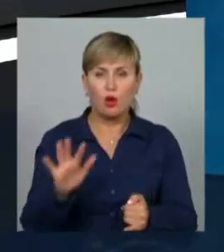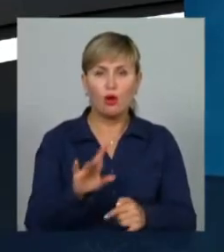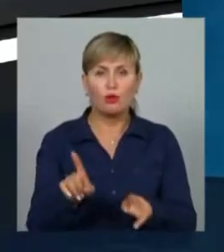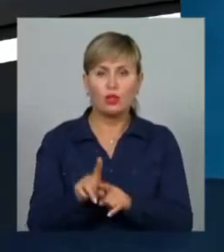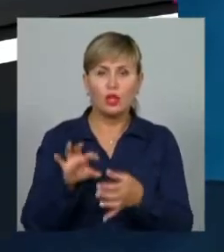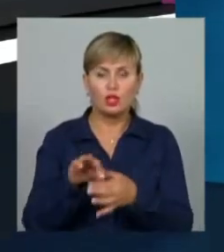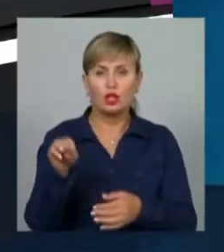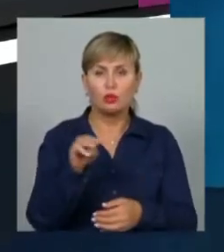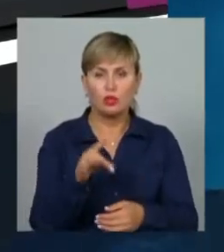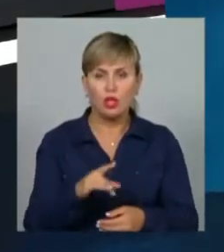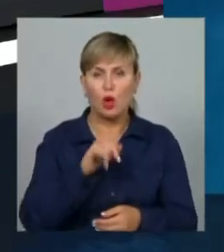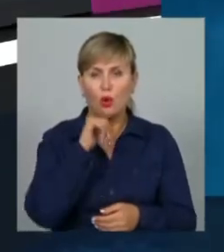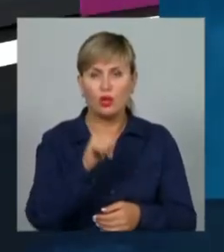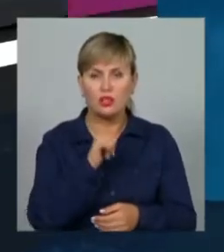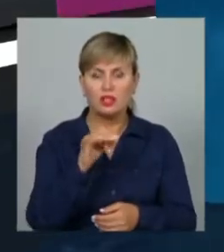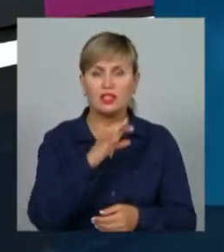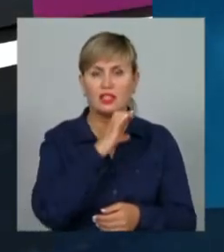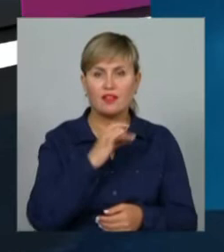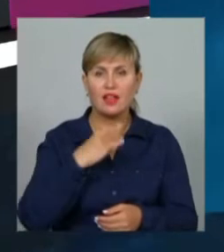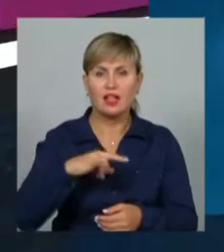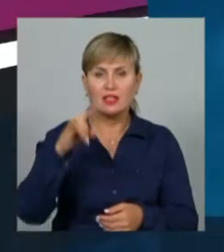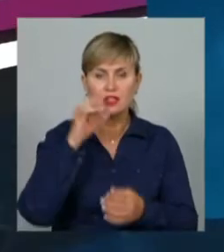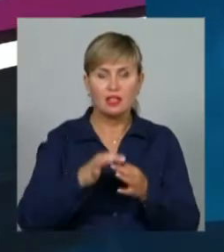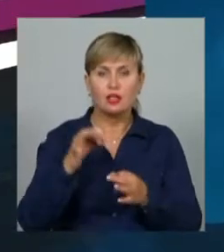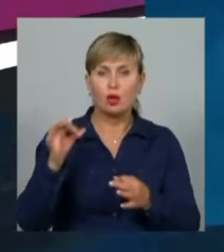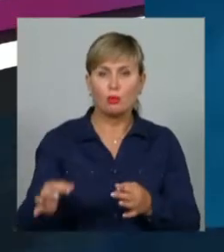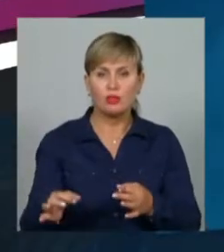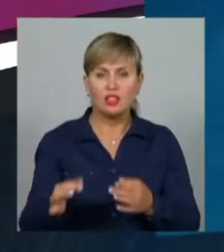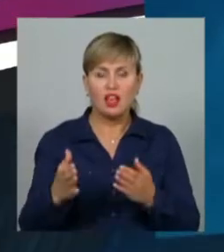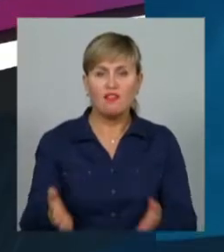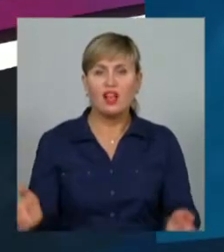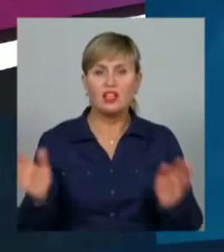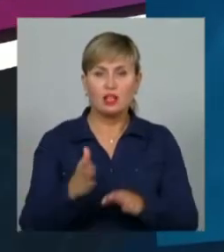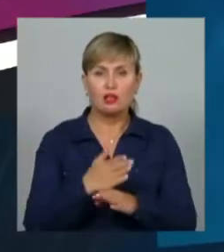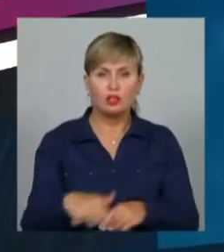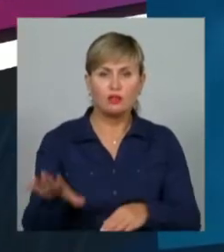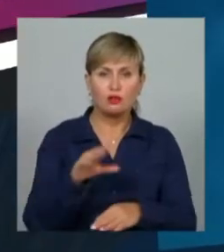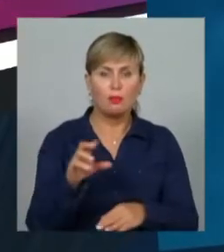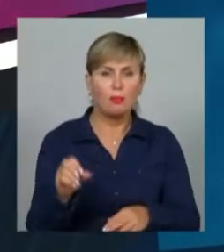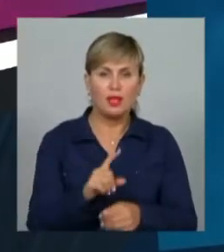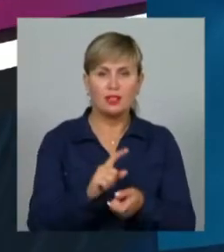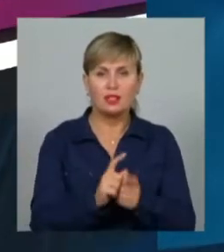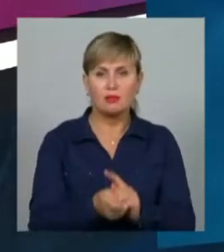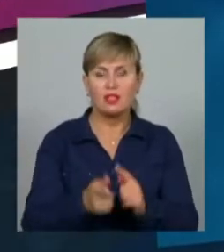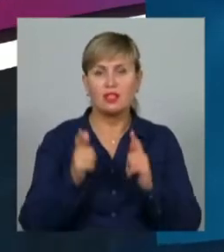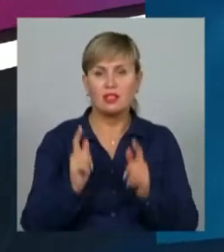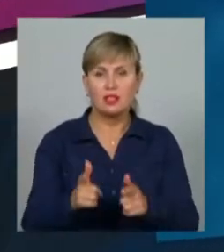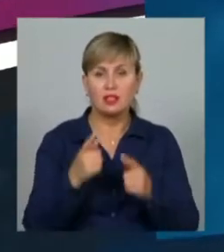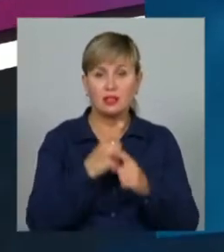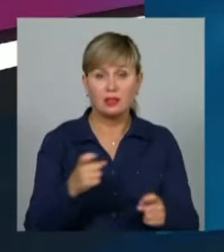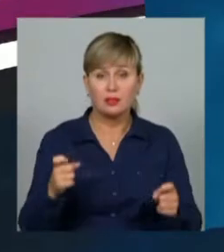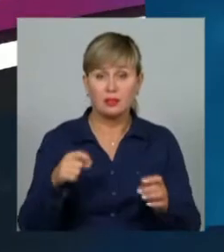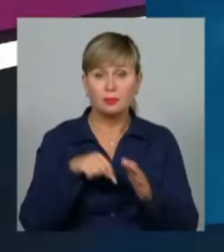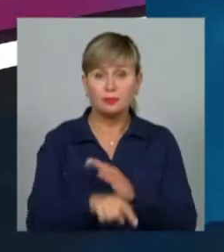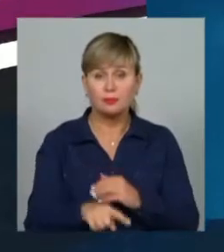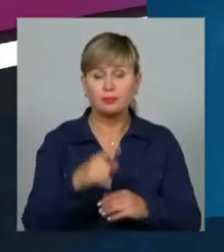находятся Туркестанская, Костанайская и Североказахстанская области. В остальной части все без изменений. Согласно данным портала World